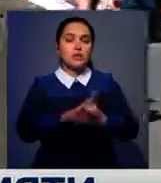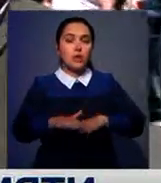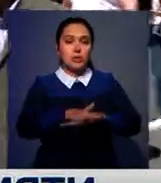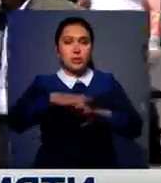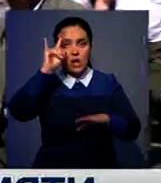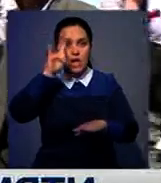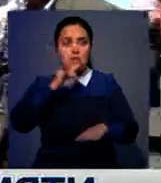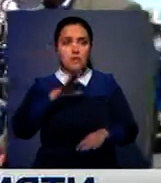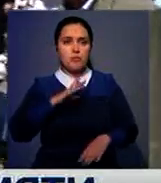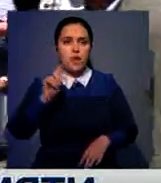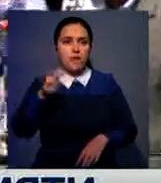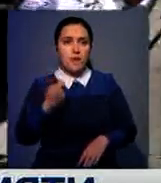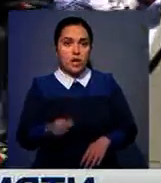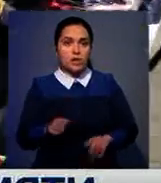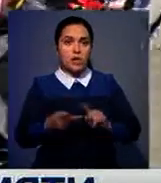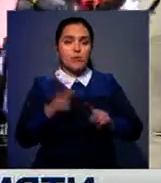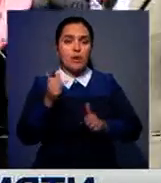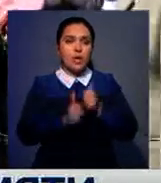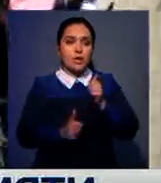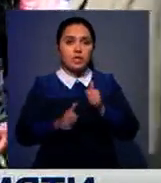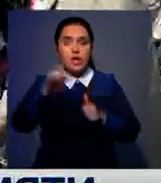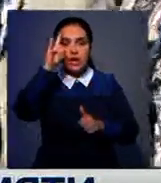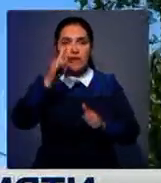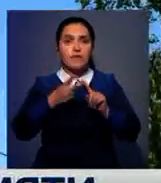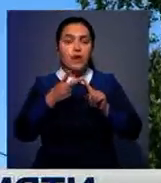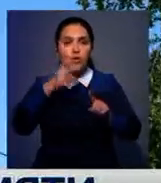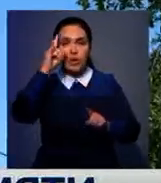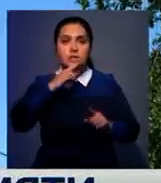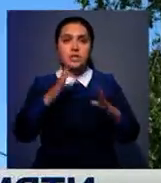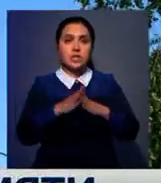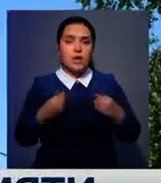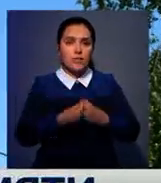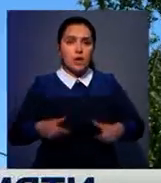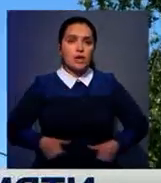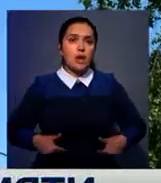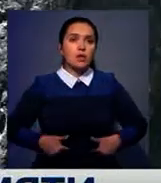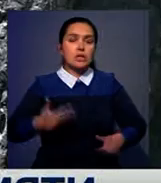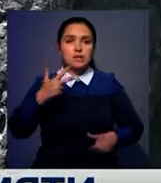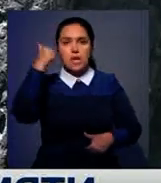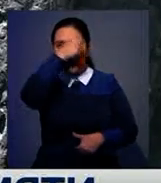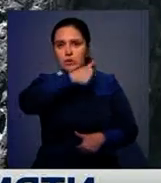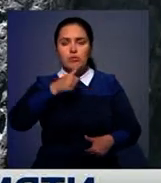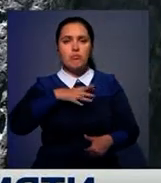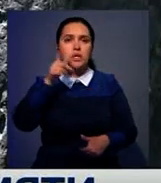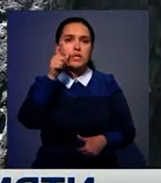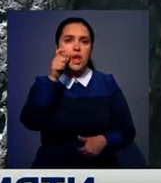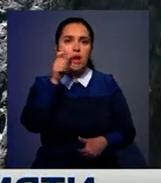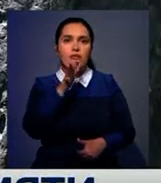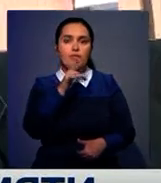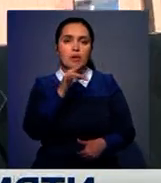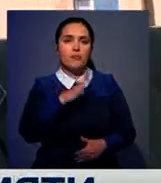Великая Отечественная война коснулась каждой второй казахской семьи, то голод 30-х годов или политические репрессии сталинского